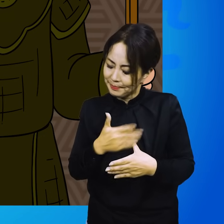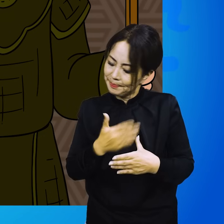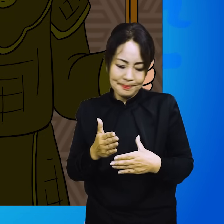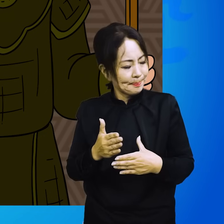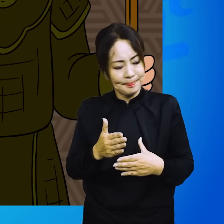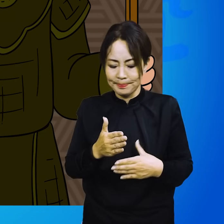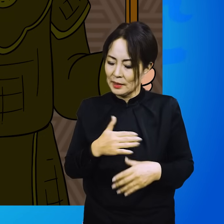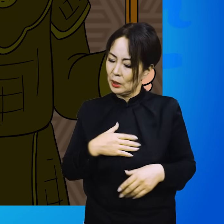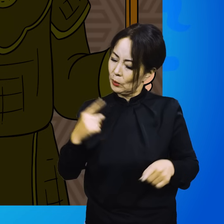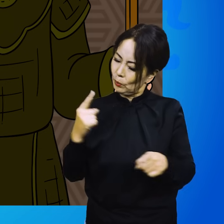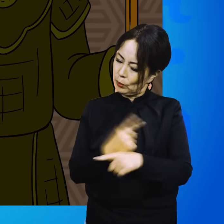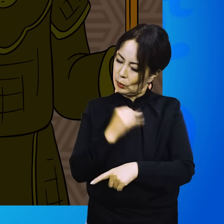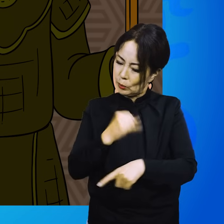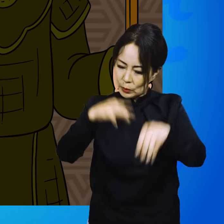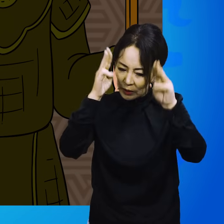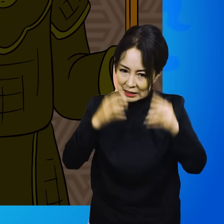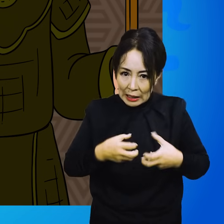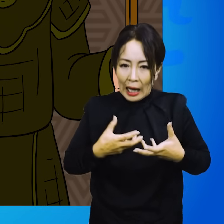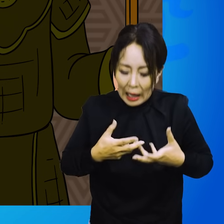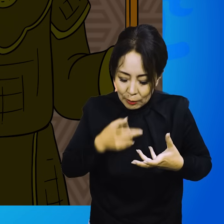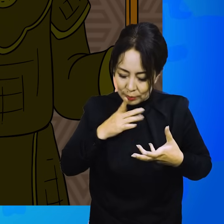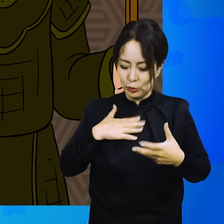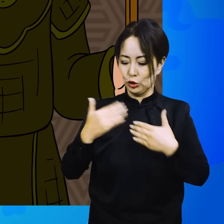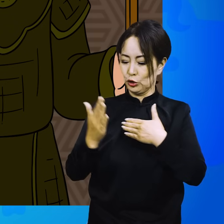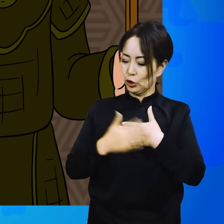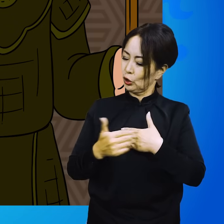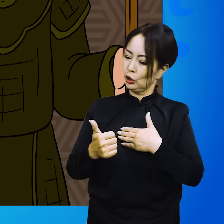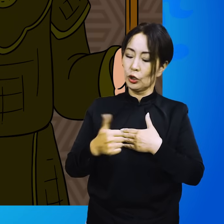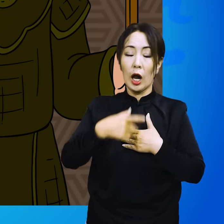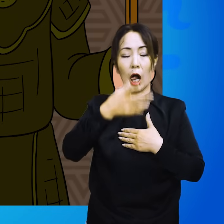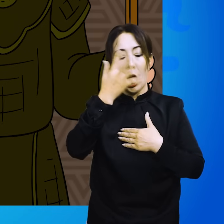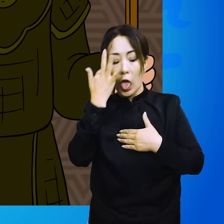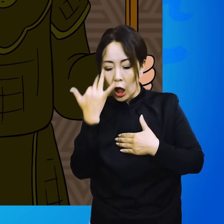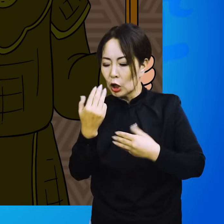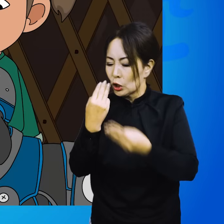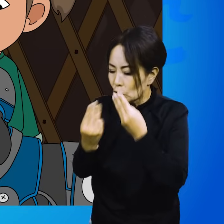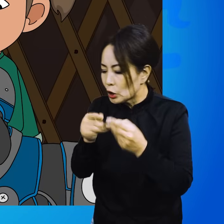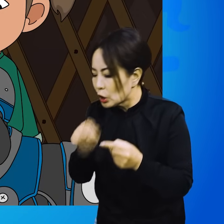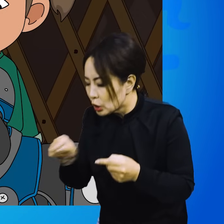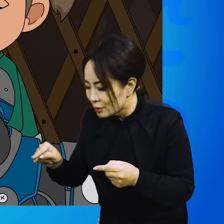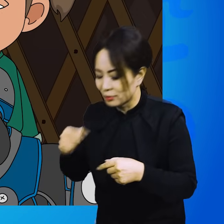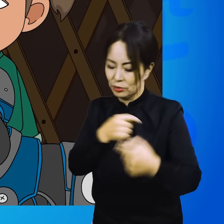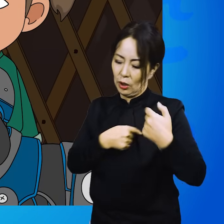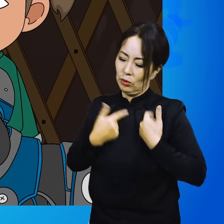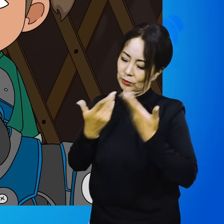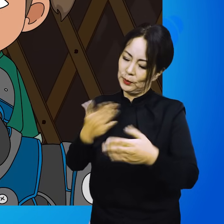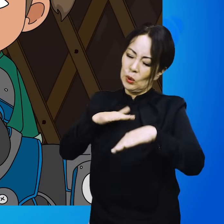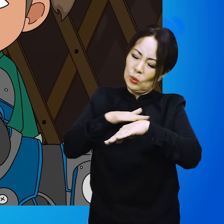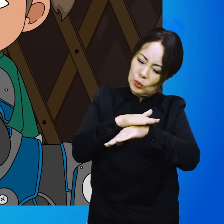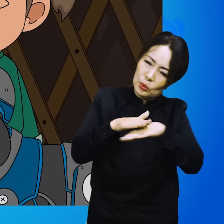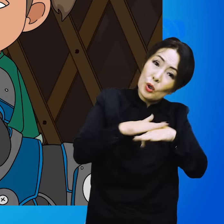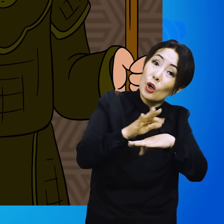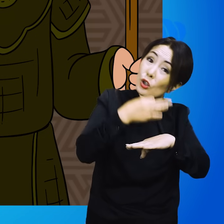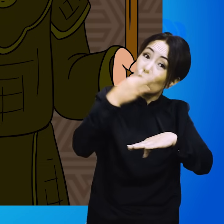муу шийдвэр гаргах алджээ. Олон өдөр шүүн зовоосонд намайг өршөө. Хүн бүр өөрийн ханьлах